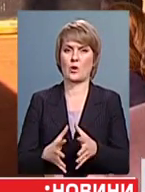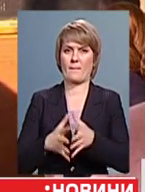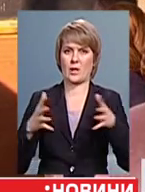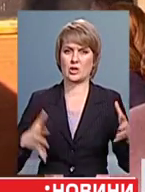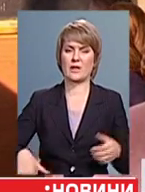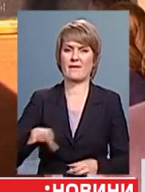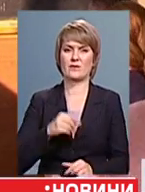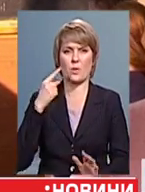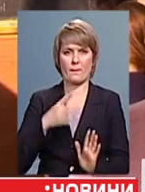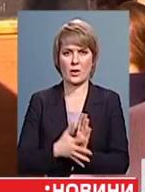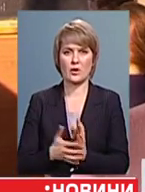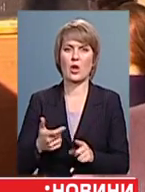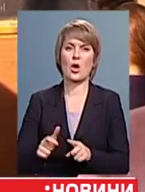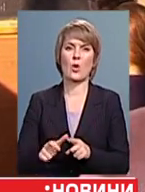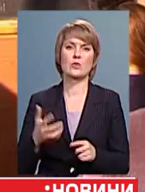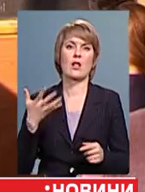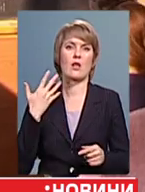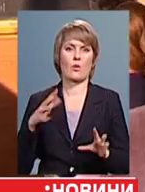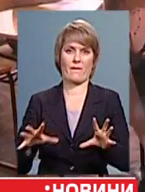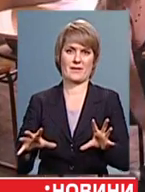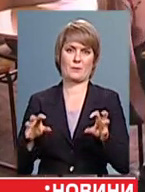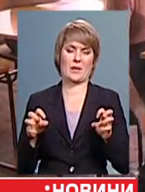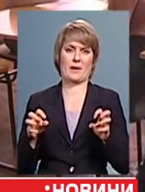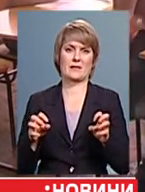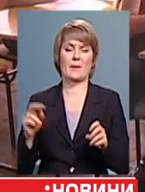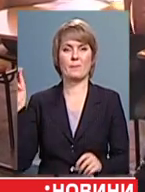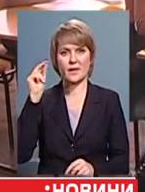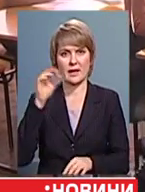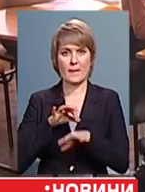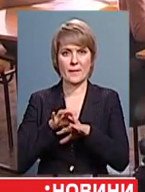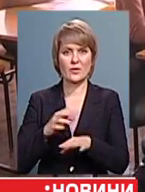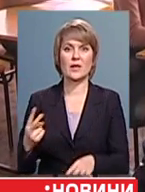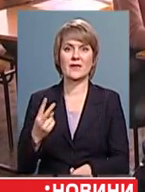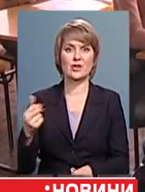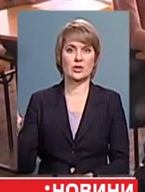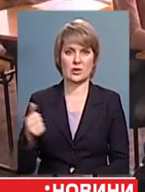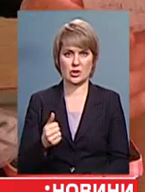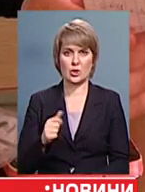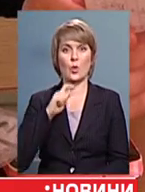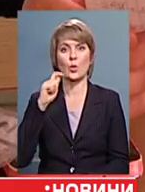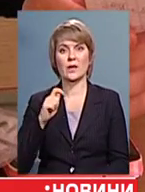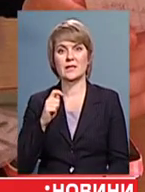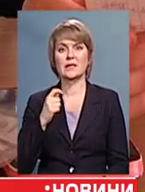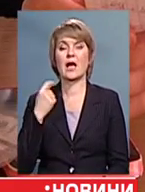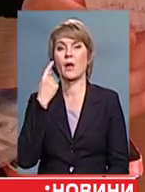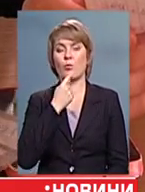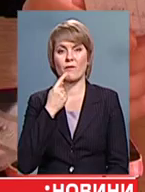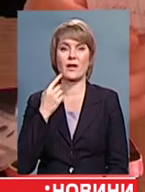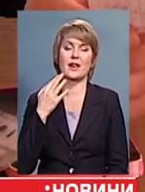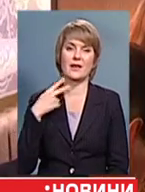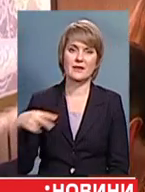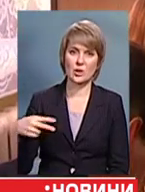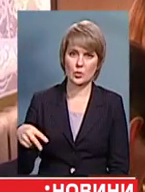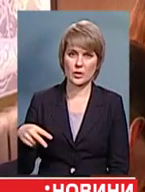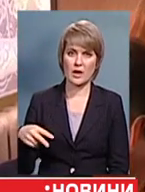все дуже легко сприймається. Заняття проводять двічі на тиждень – з української мови та літератури,